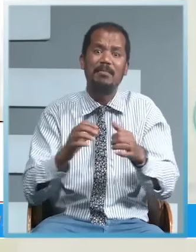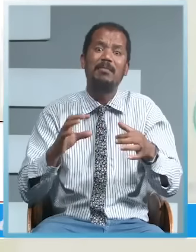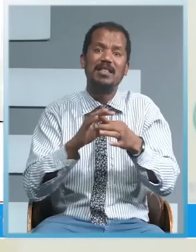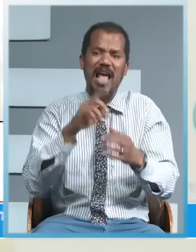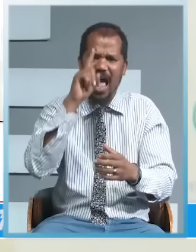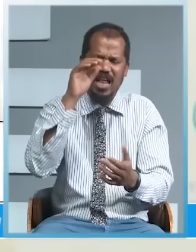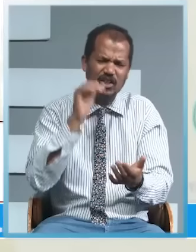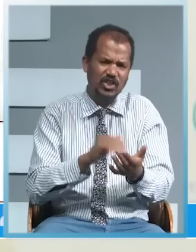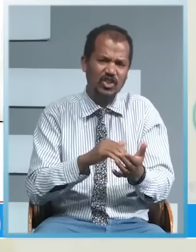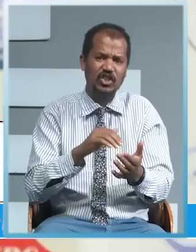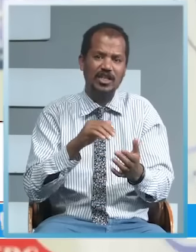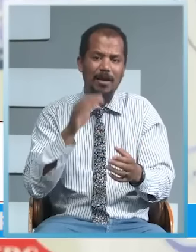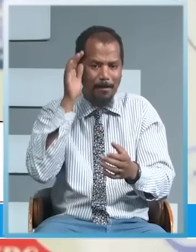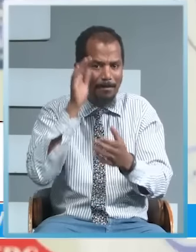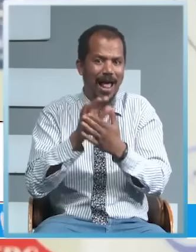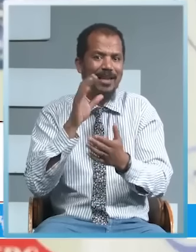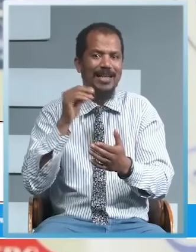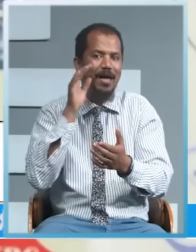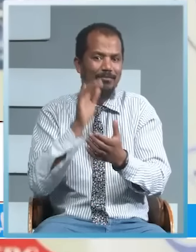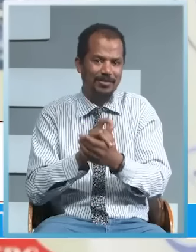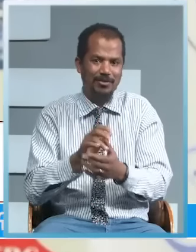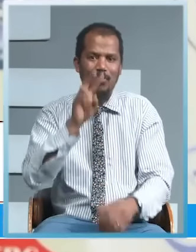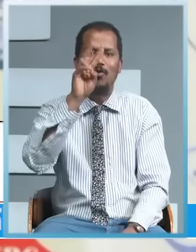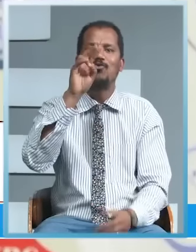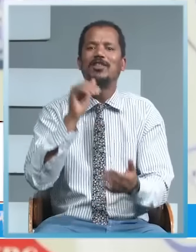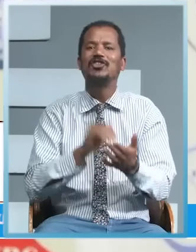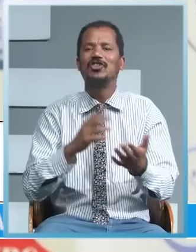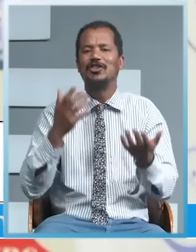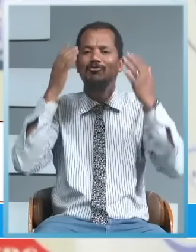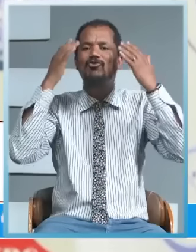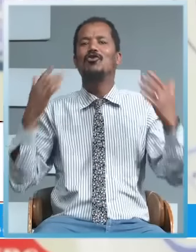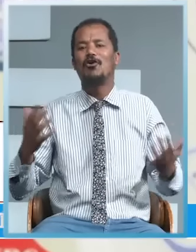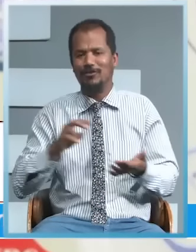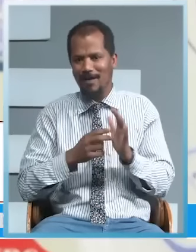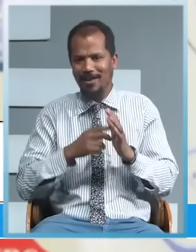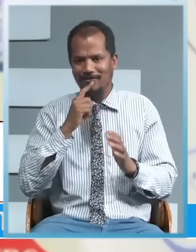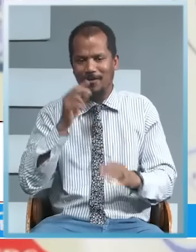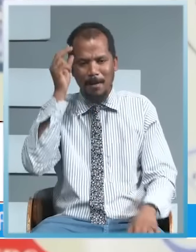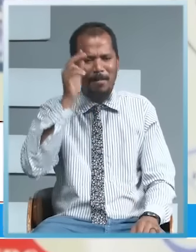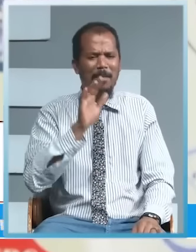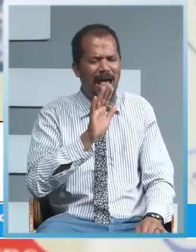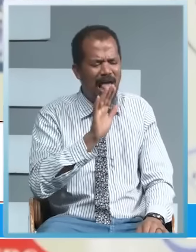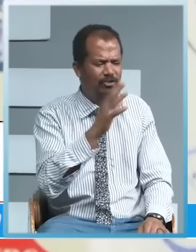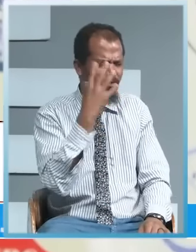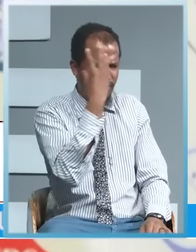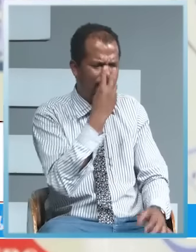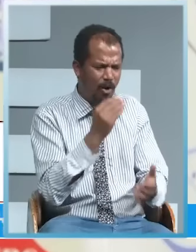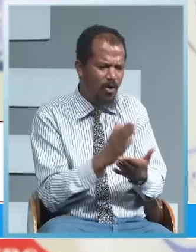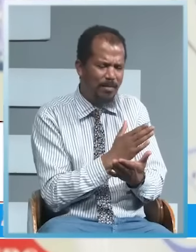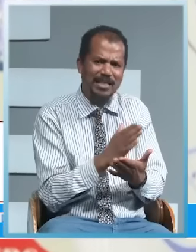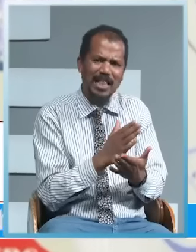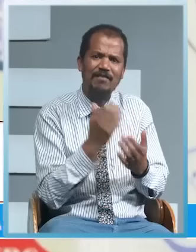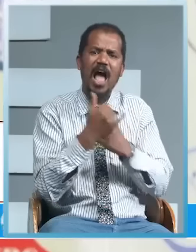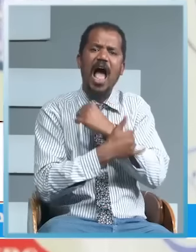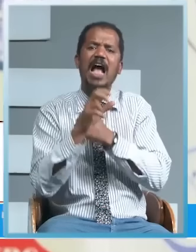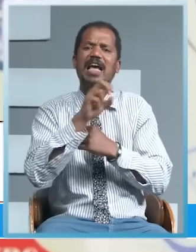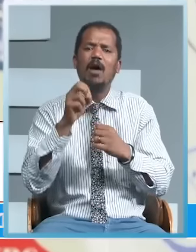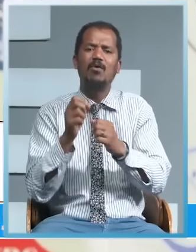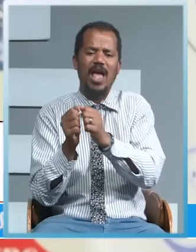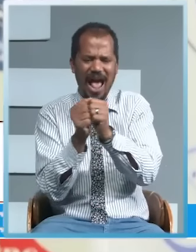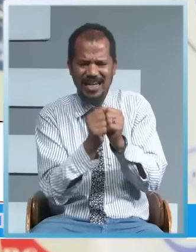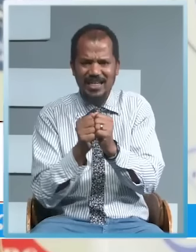በመተባበር 1000 ጥንዶች ማለትም 2000 ሙሽሮችን በየባህላቸው ደምቀው በመሳተፍ አገራዊ